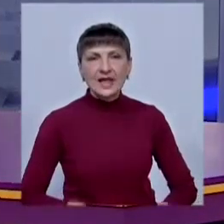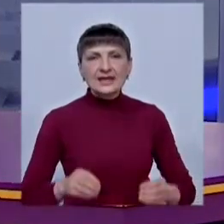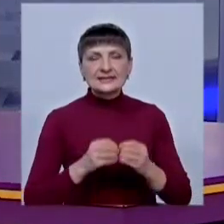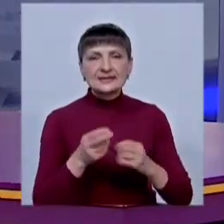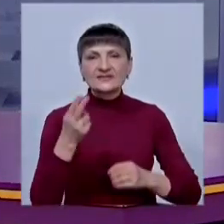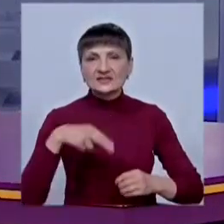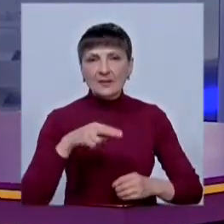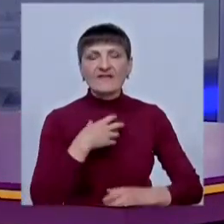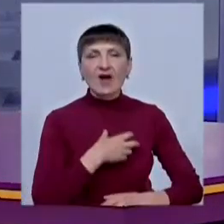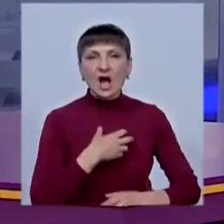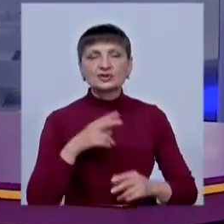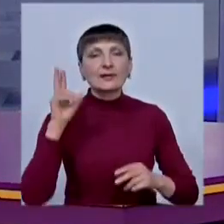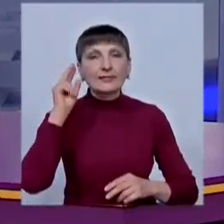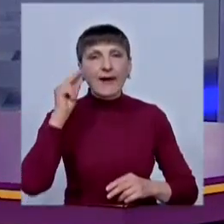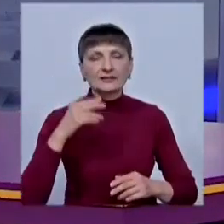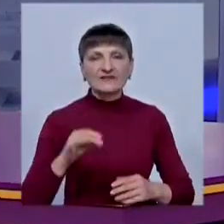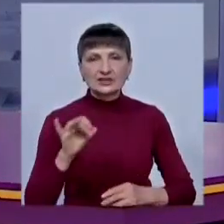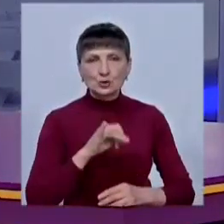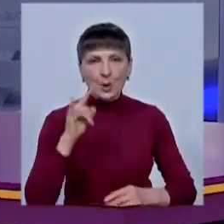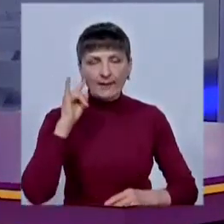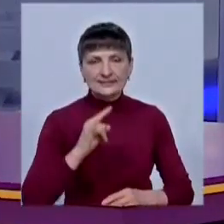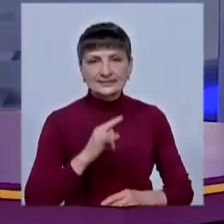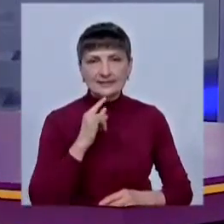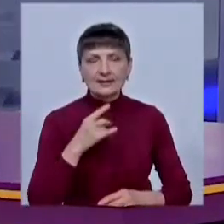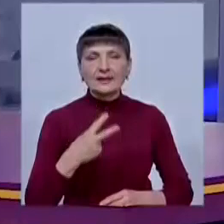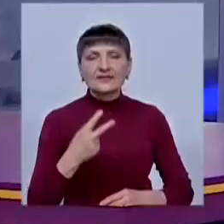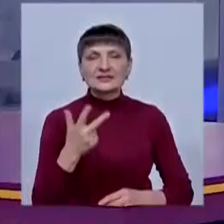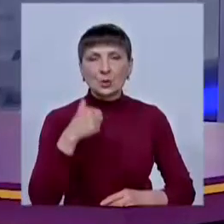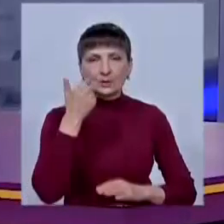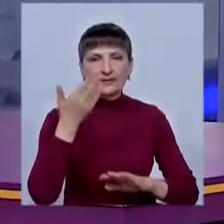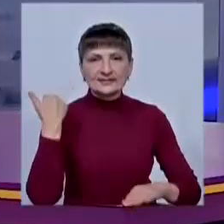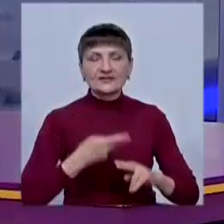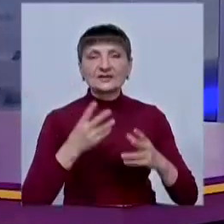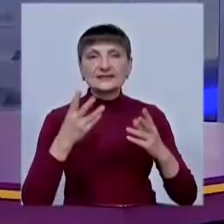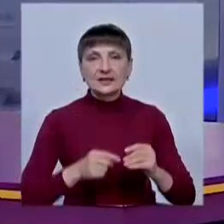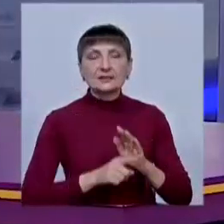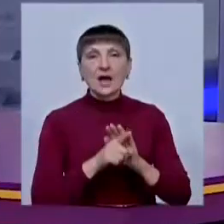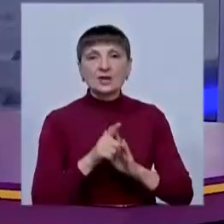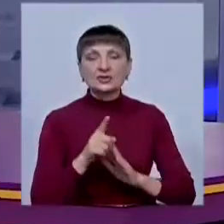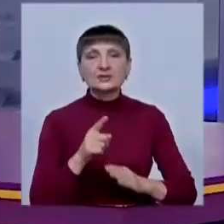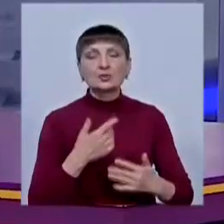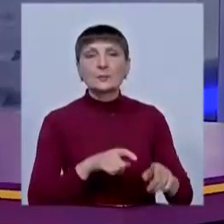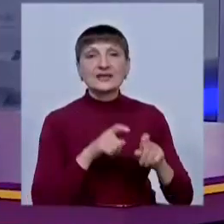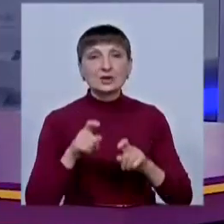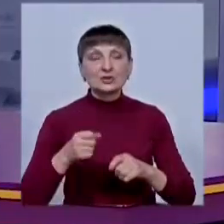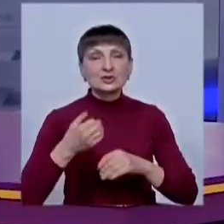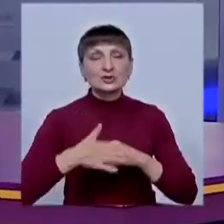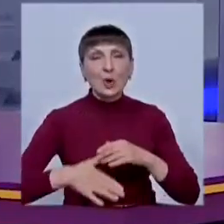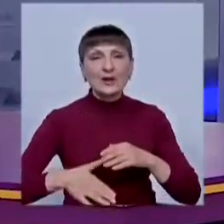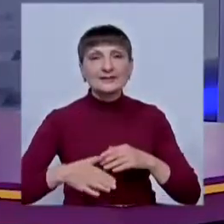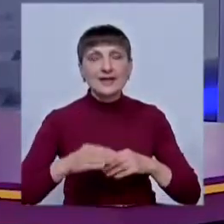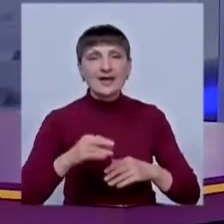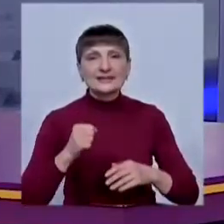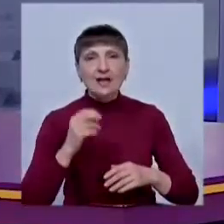10 декабря – важная дата в новейшей истории Казахстана. 23 года назад в этот день начался перенос столицы из Алматы